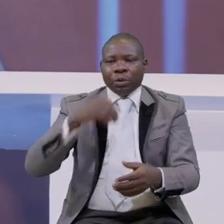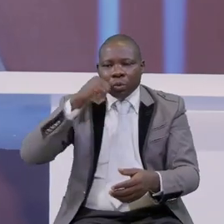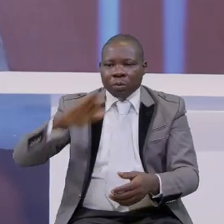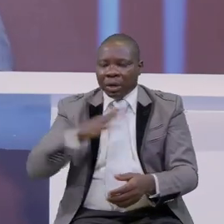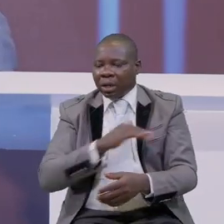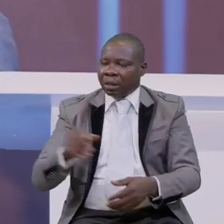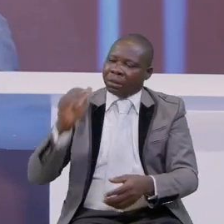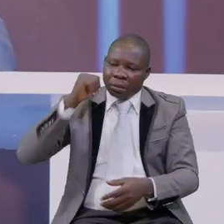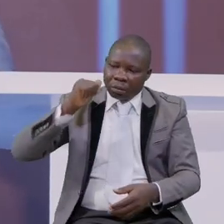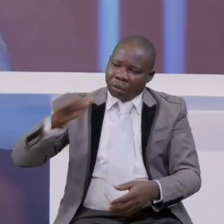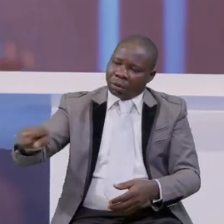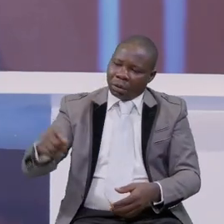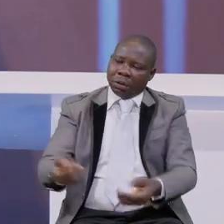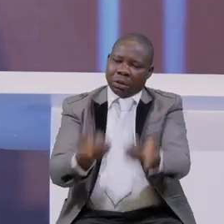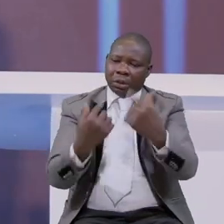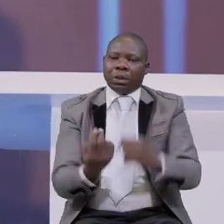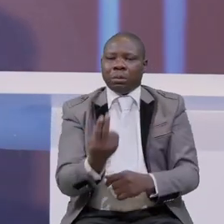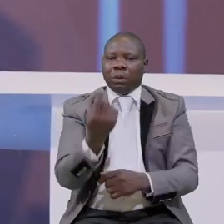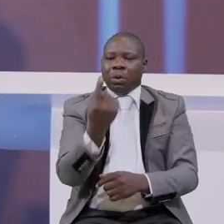Vivante. Elle est revenue à la vie.